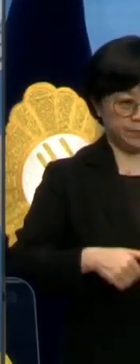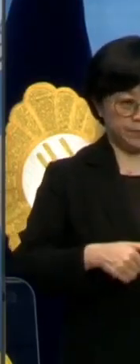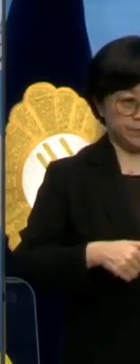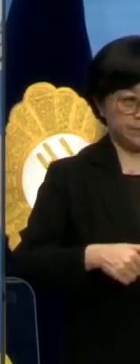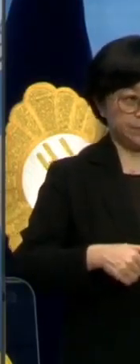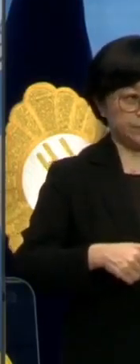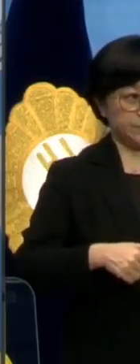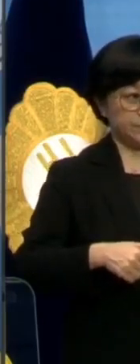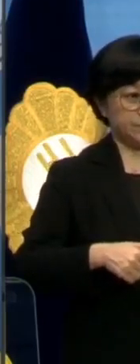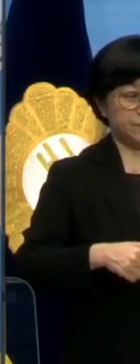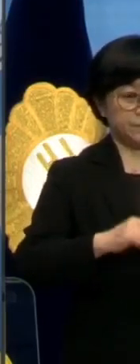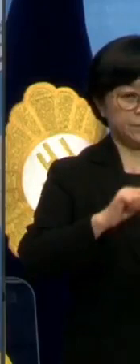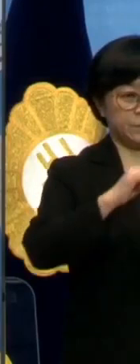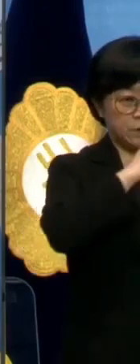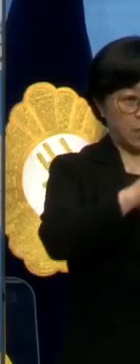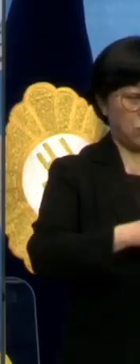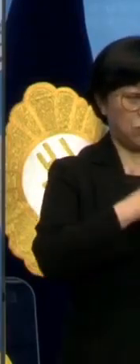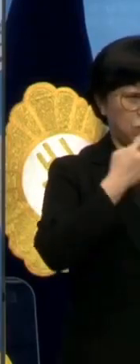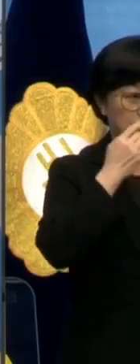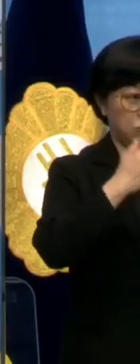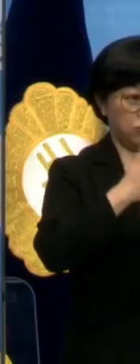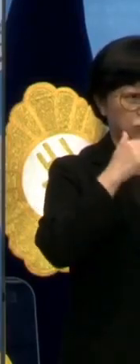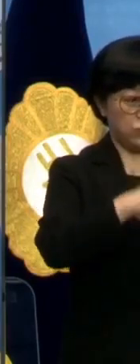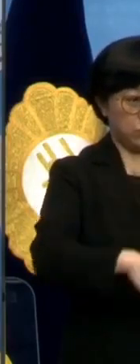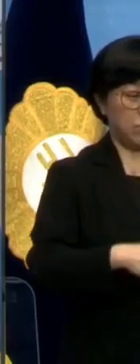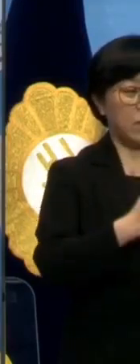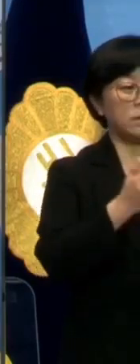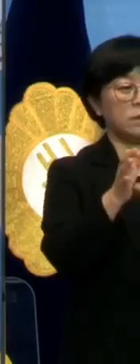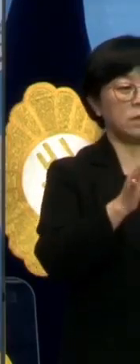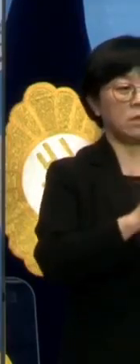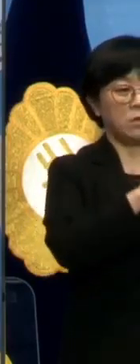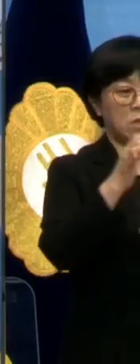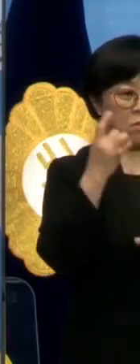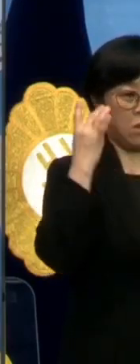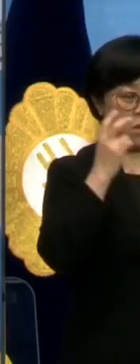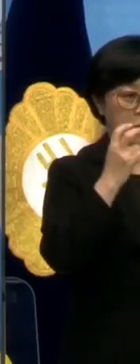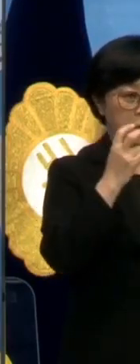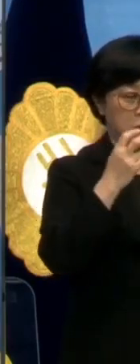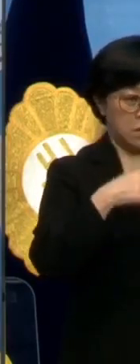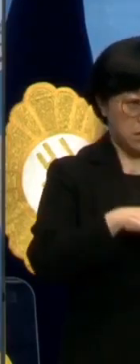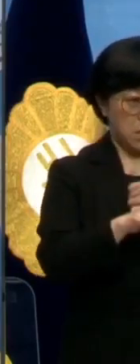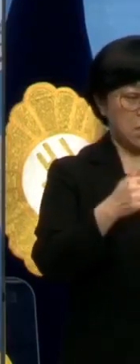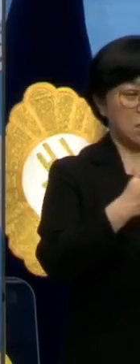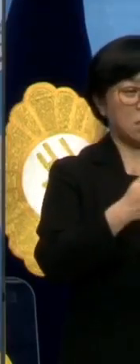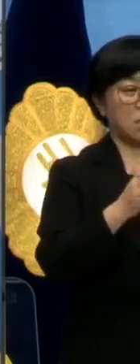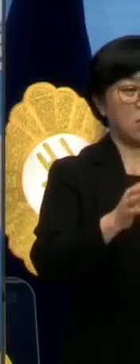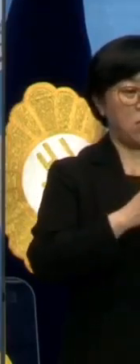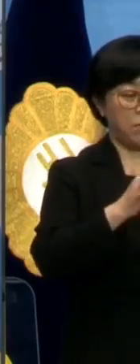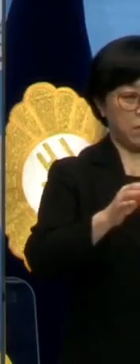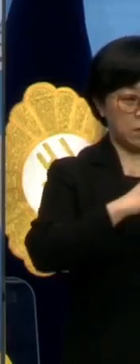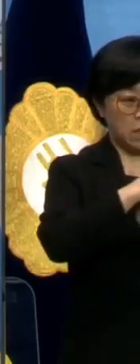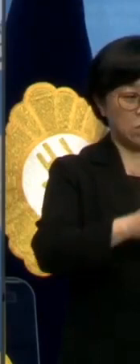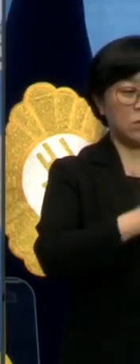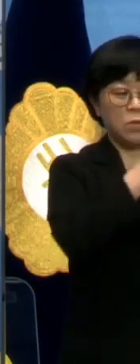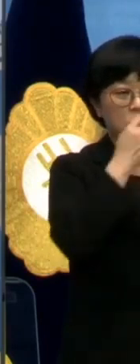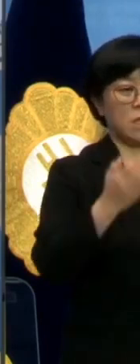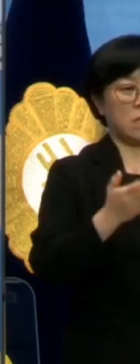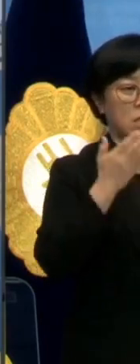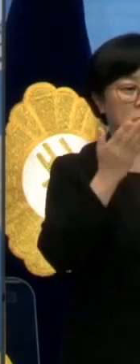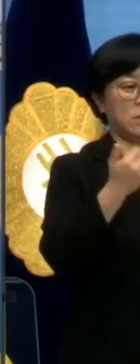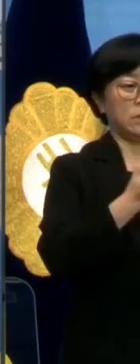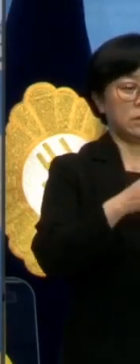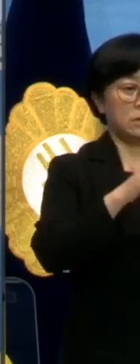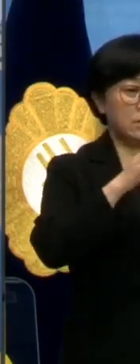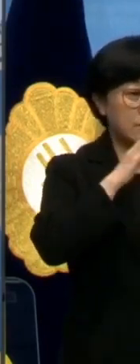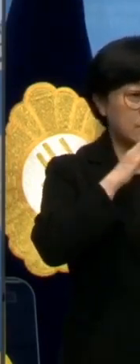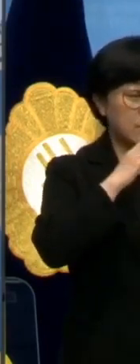것이 자유민주주의와 그리고 시장 경제의 원리, 영업의 자유를 보장하는 우리 헌법상